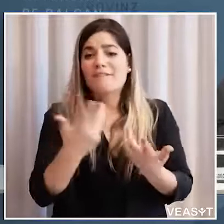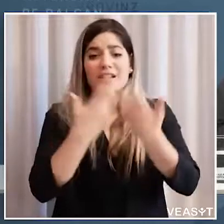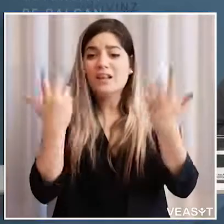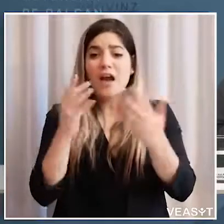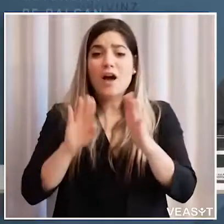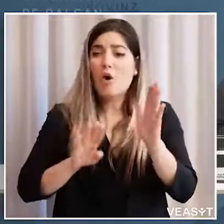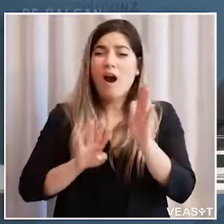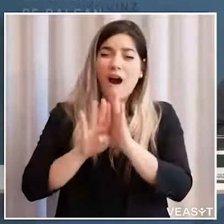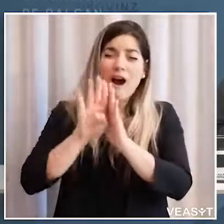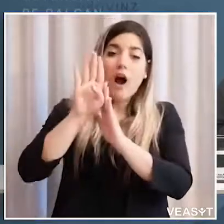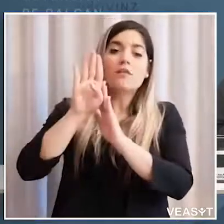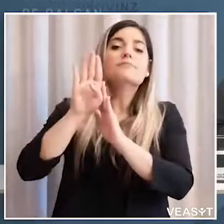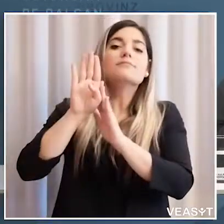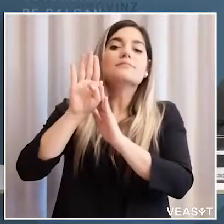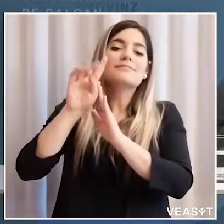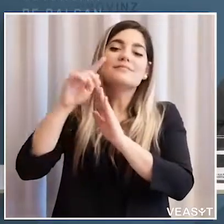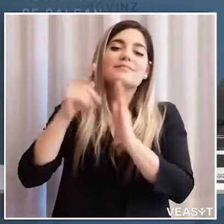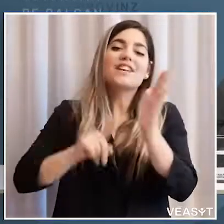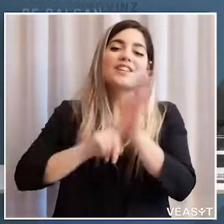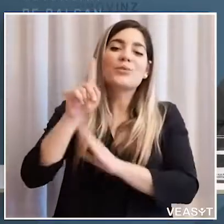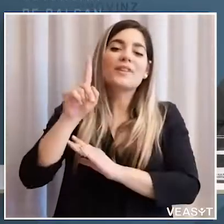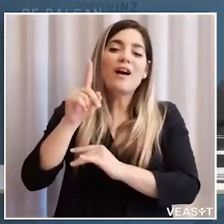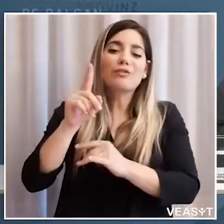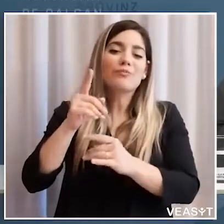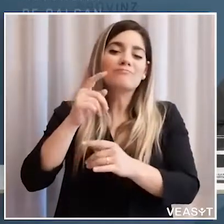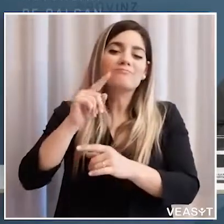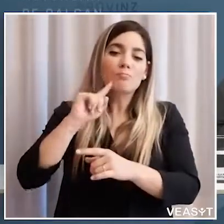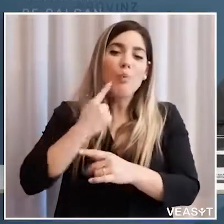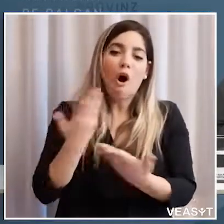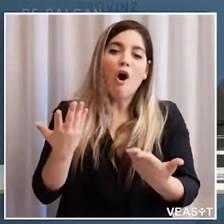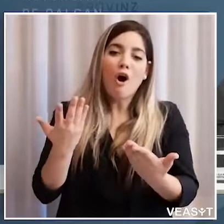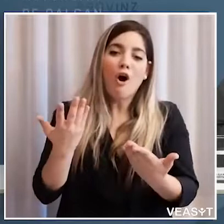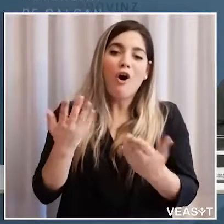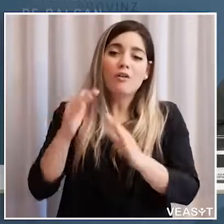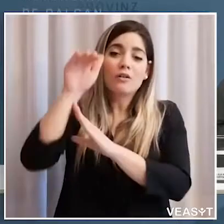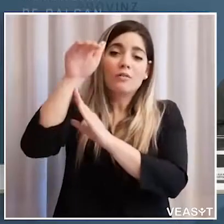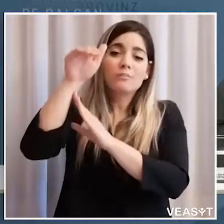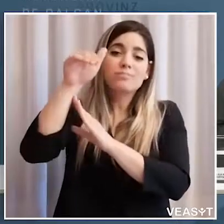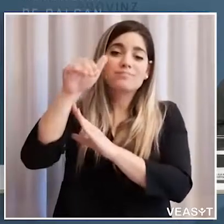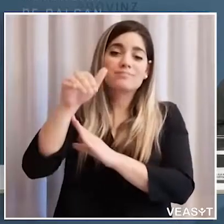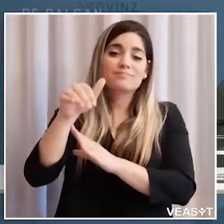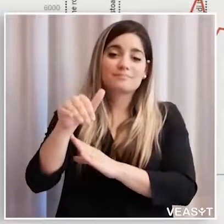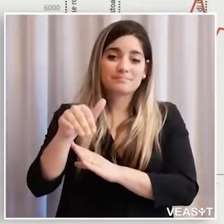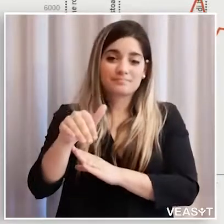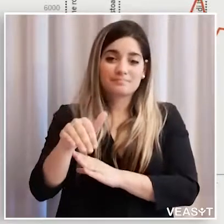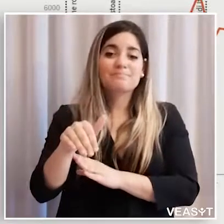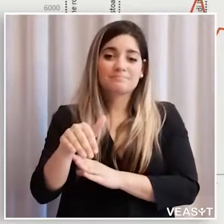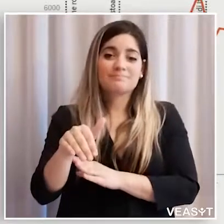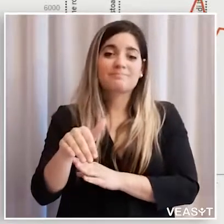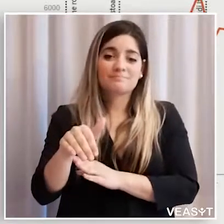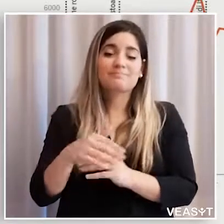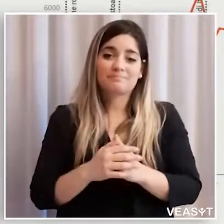modo molto netto e chiaro dai dati che l'effetto è stato proprio quello di questa chiusura